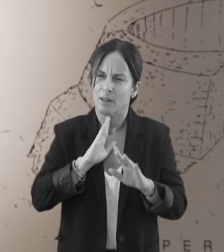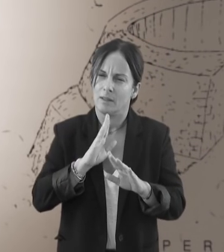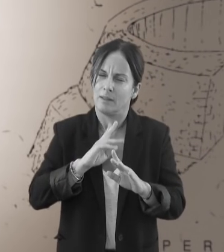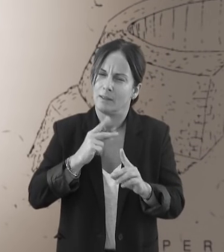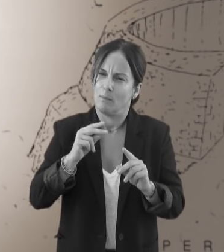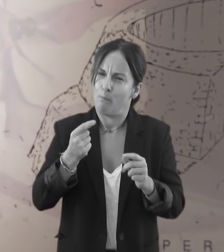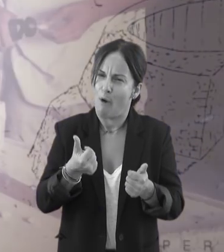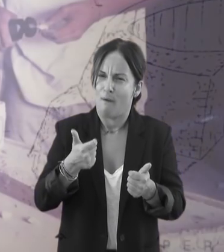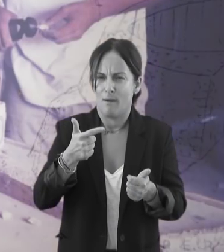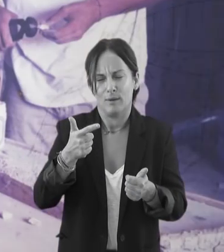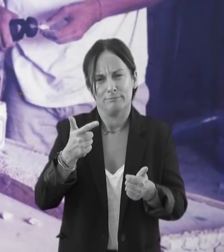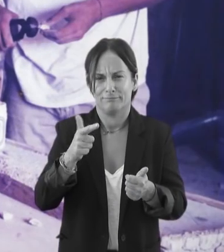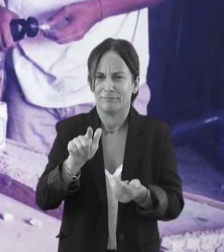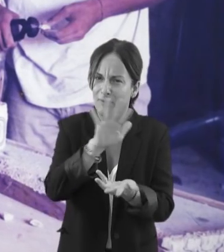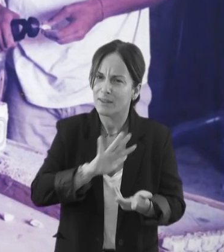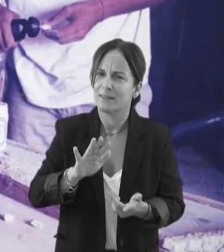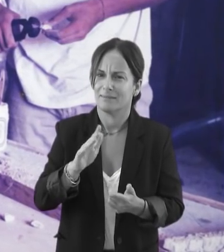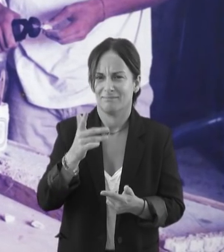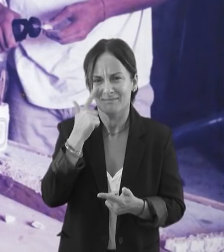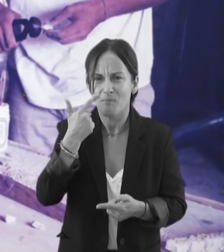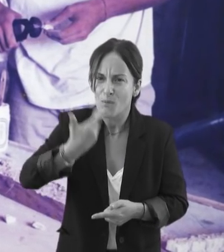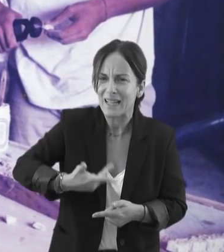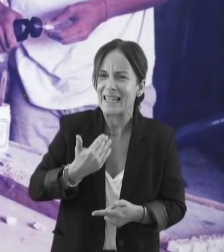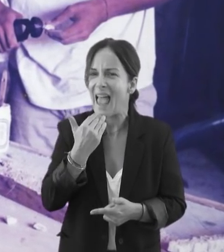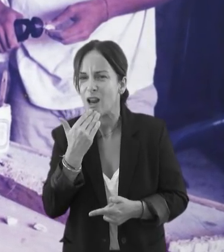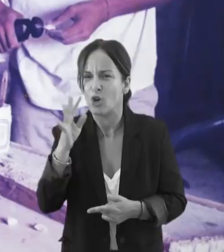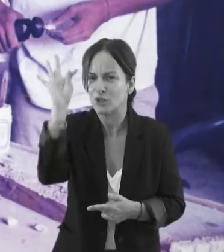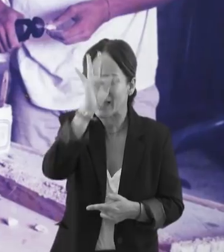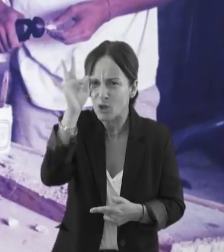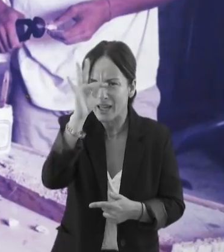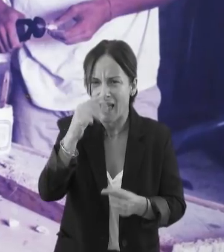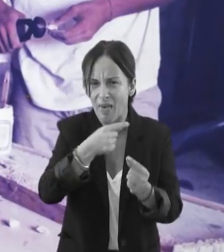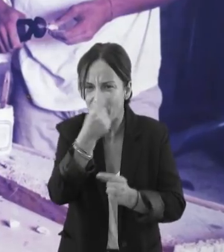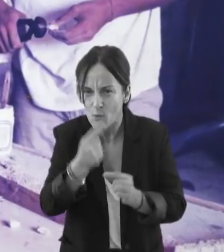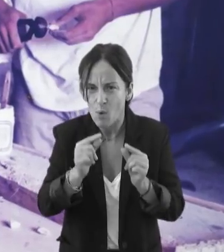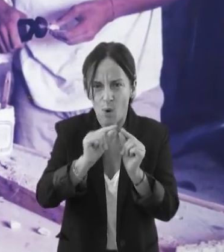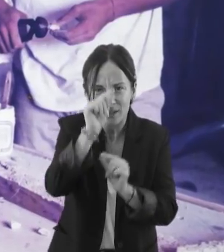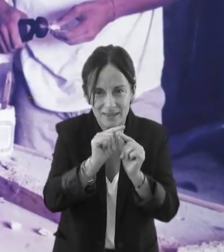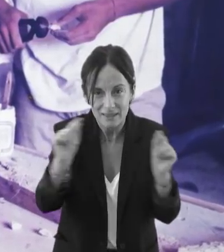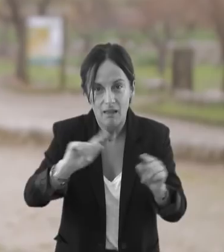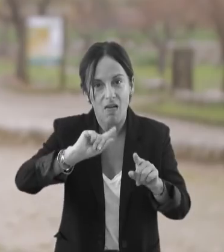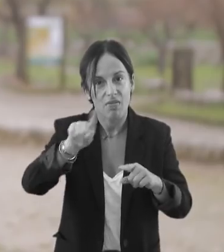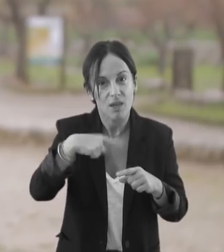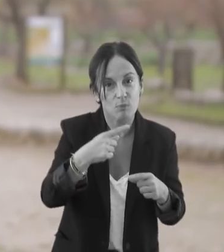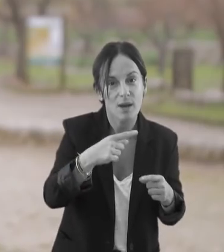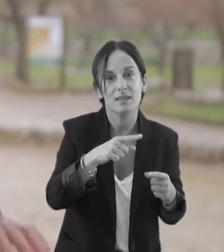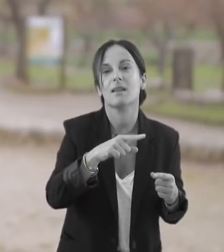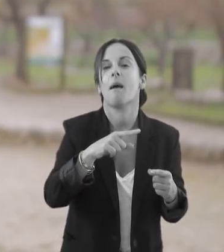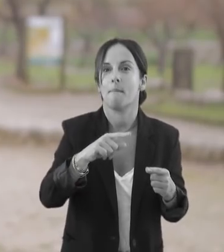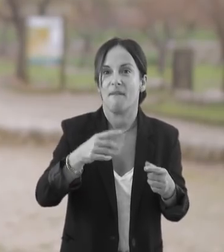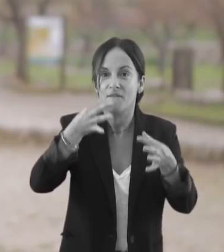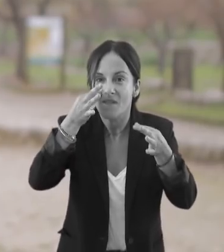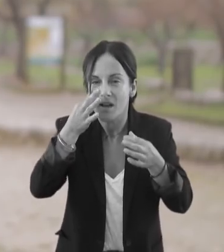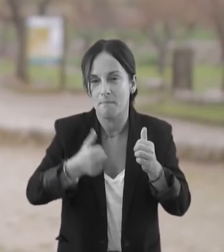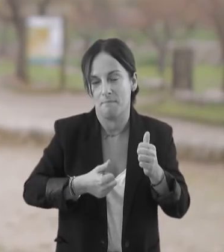de fondo, ensenyar a fer plantilles, com podia ser. De tot d'una, quan ens